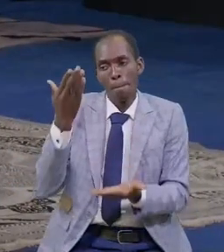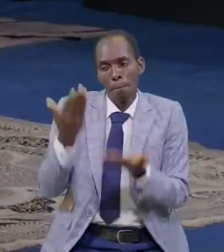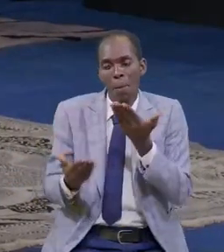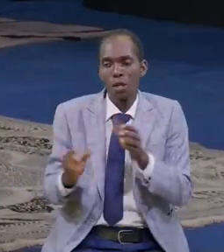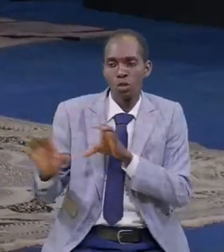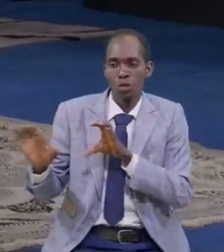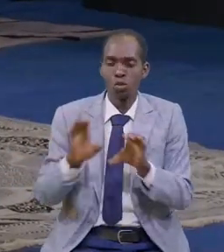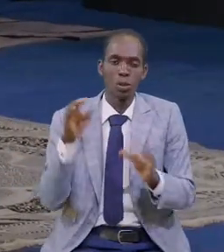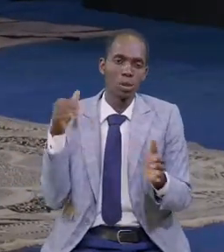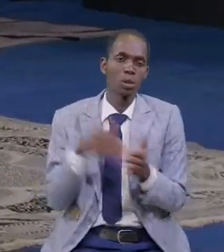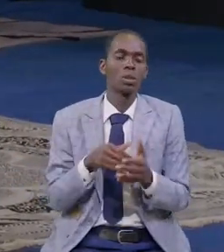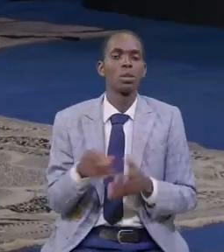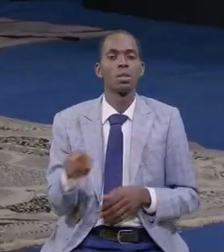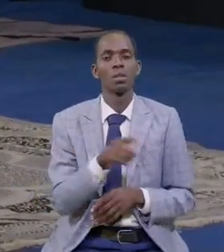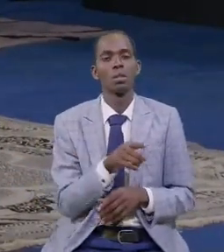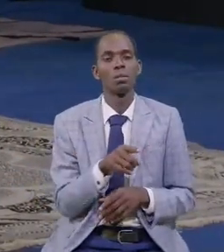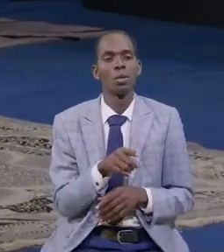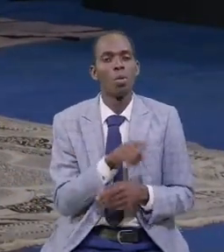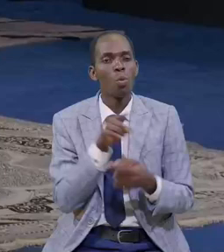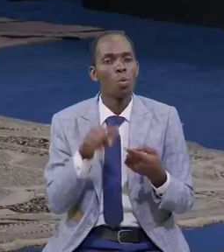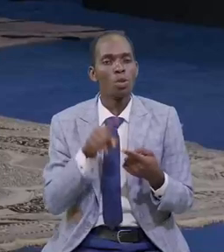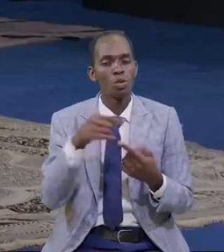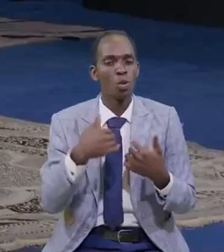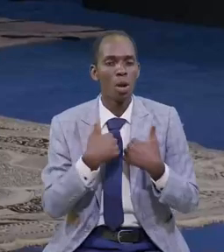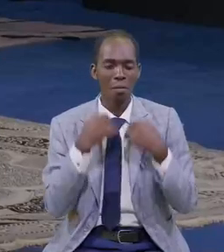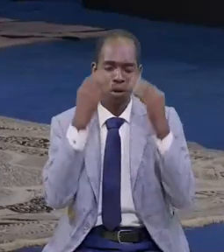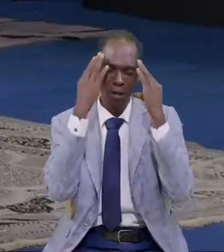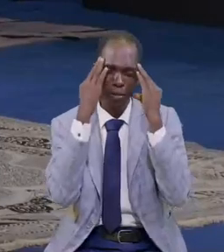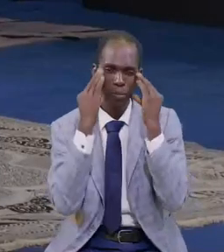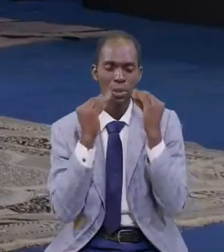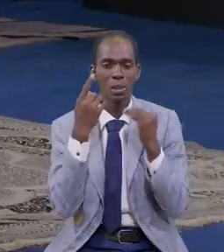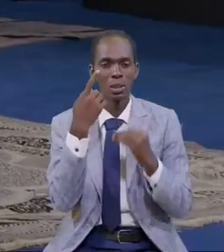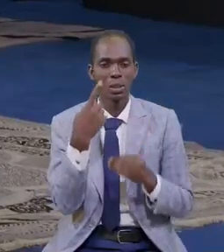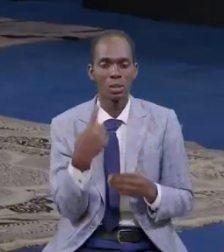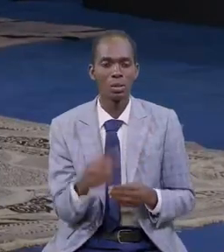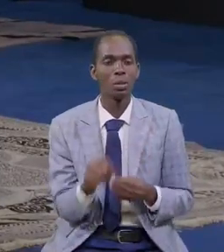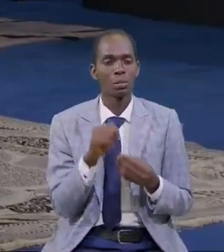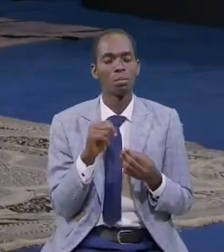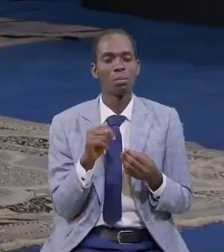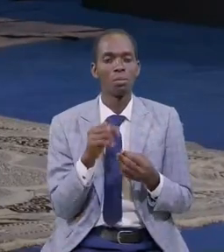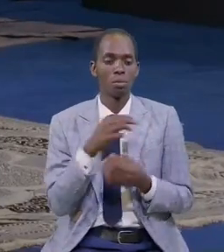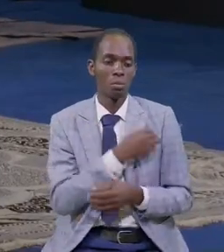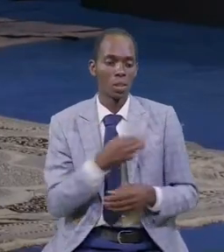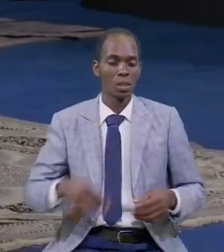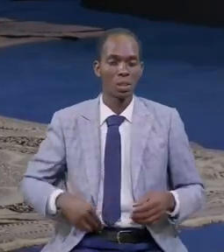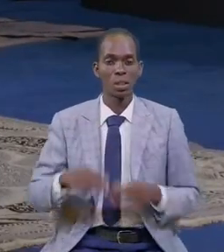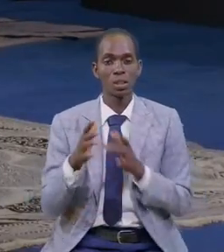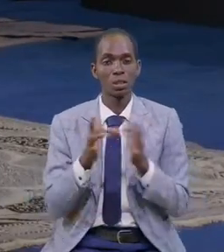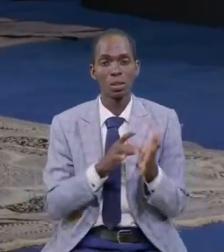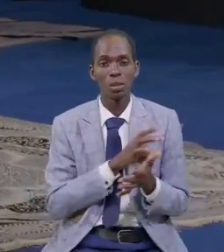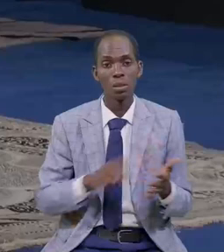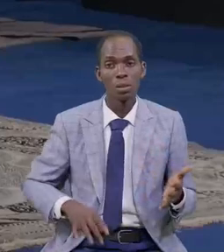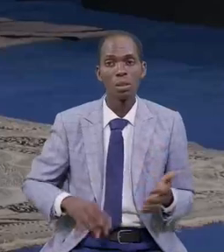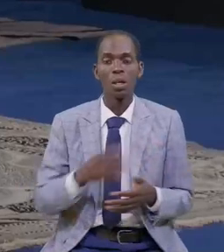faire contre moi lorsque vous avez fait l'expérience avec le Messi lorsque jésuschist vient dans